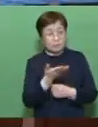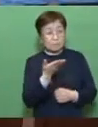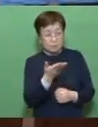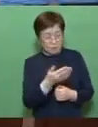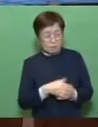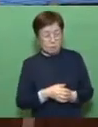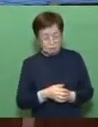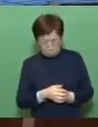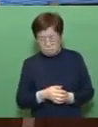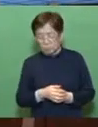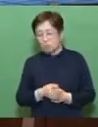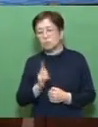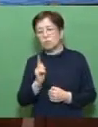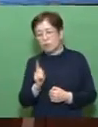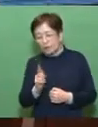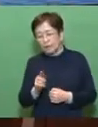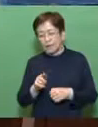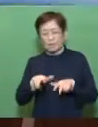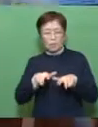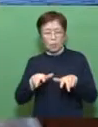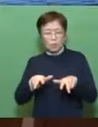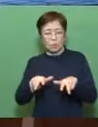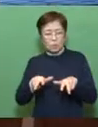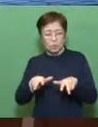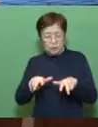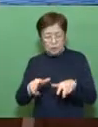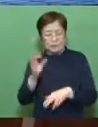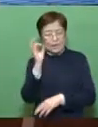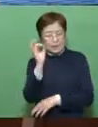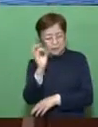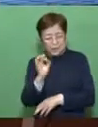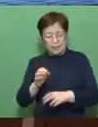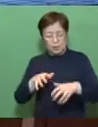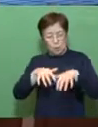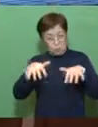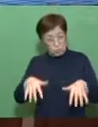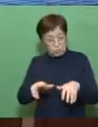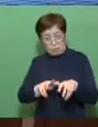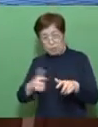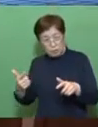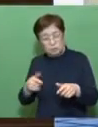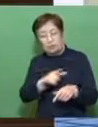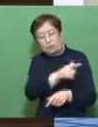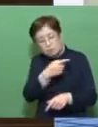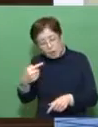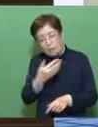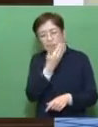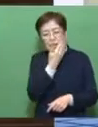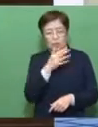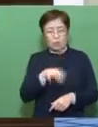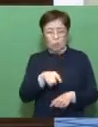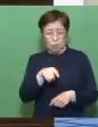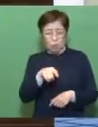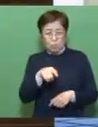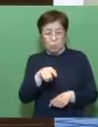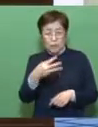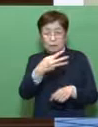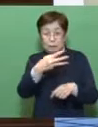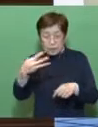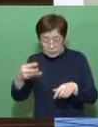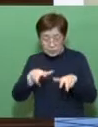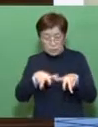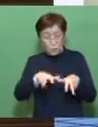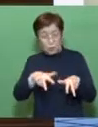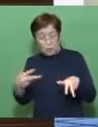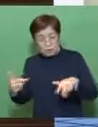行在性え構造改革の1番のポイントなんですね第3次業界プラン